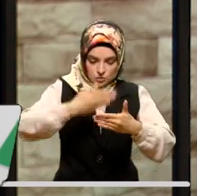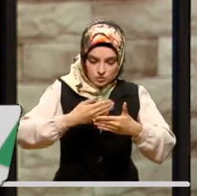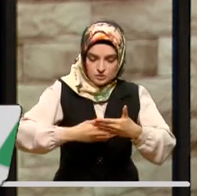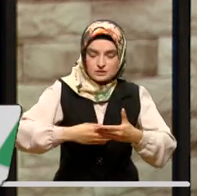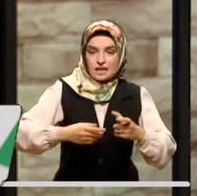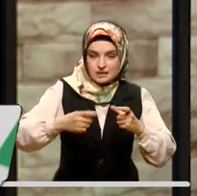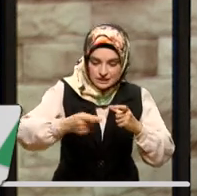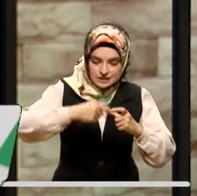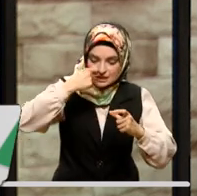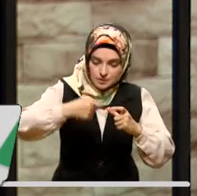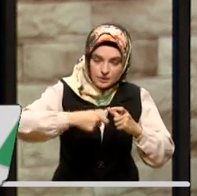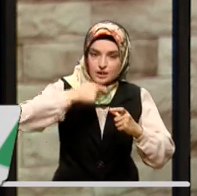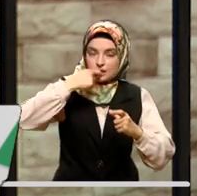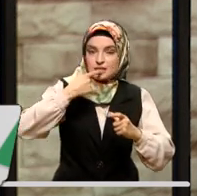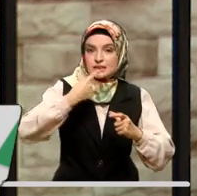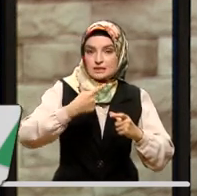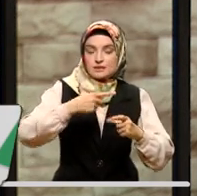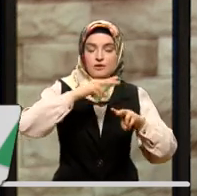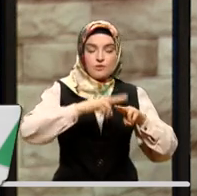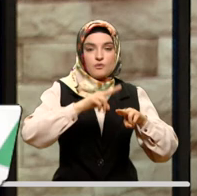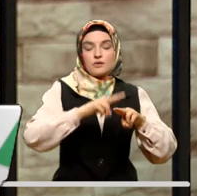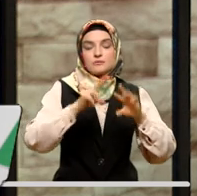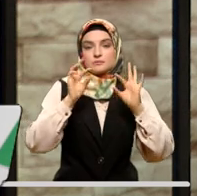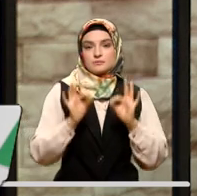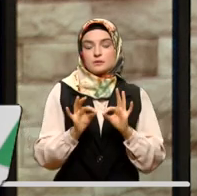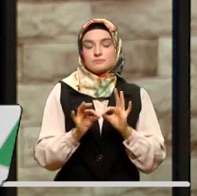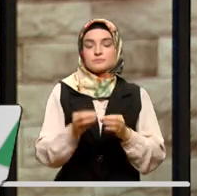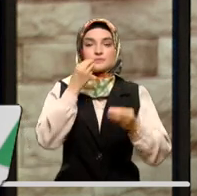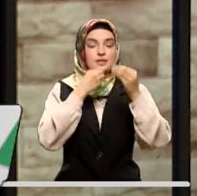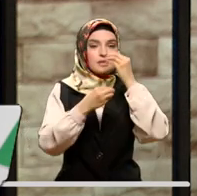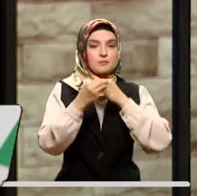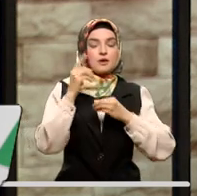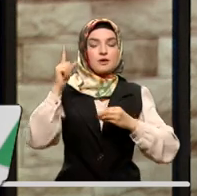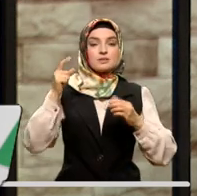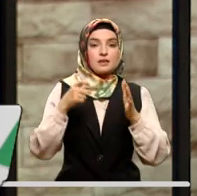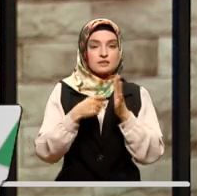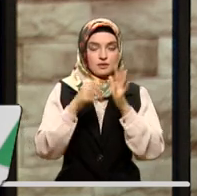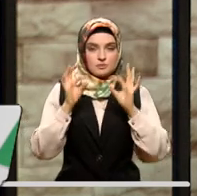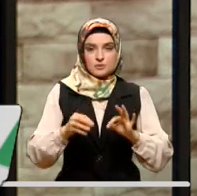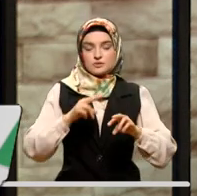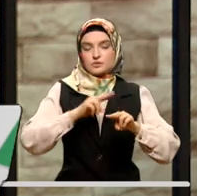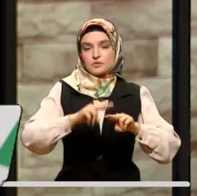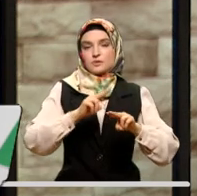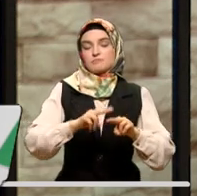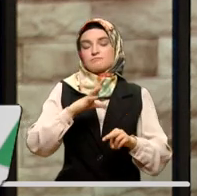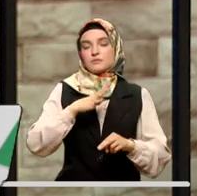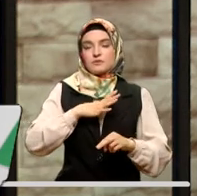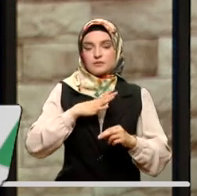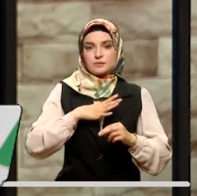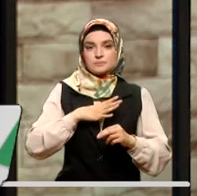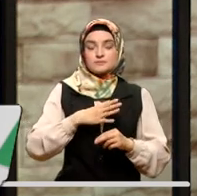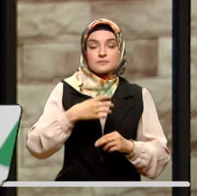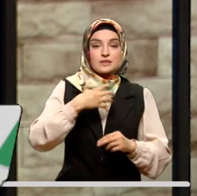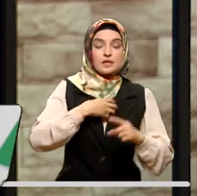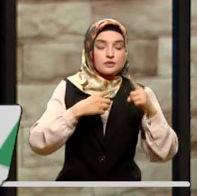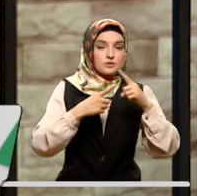tabağından ye diye öğretmeye başlar. Yani yemeği besmeleyle başlanacağını öğretir. Yine aynı şekilde kendi torunlarıyla